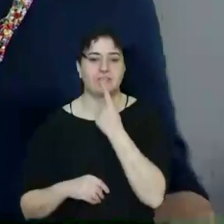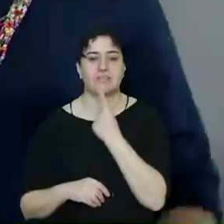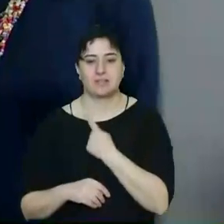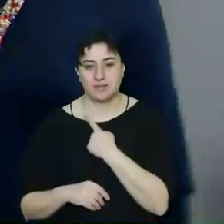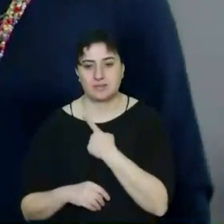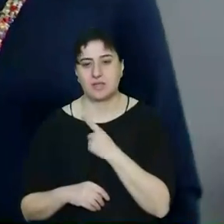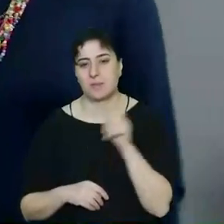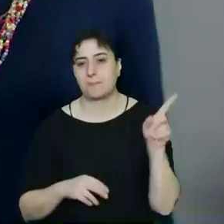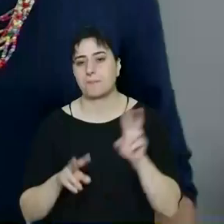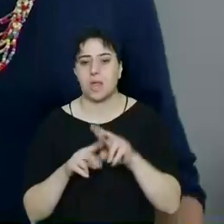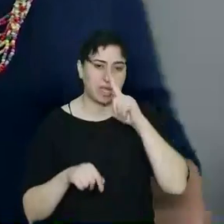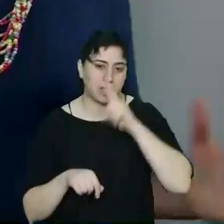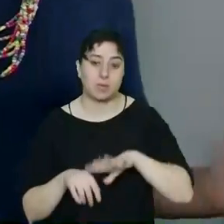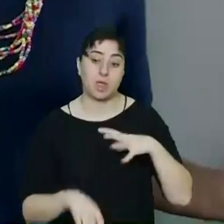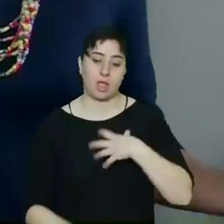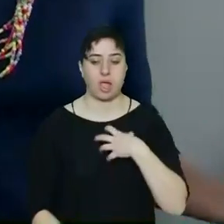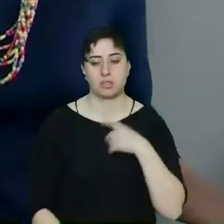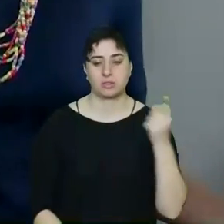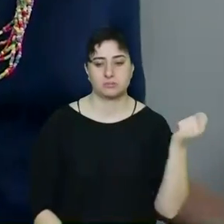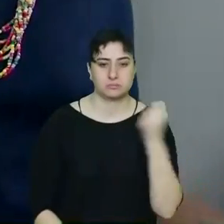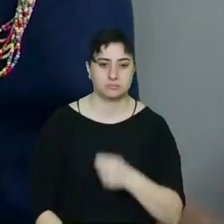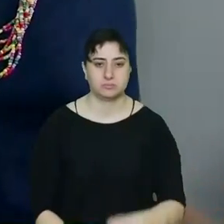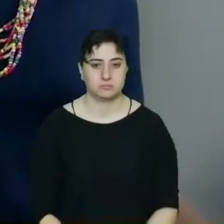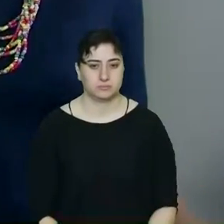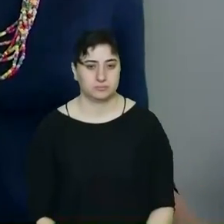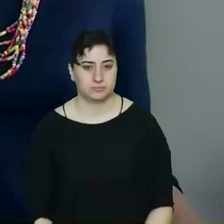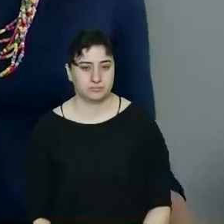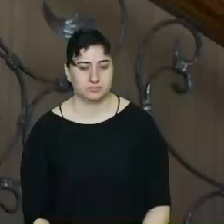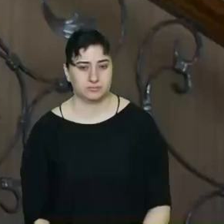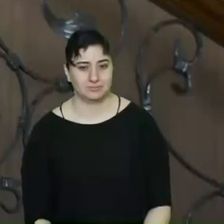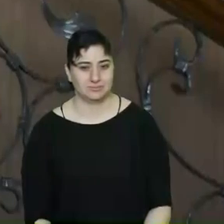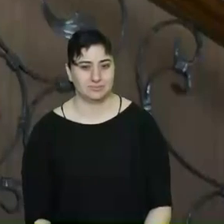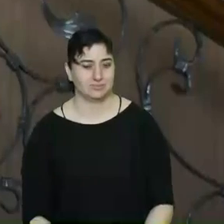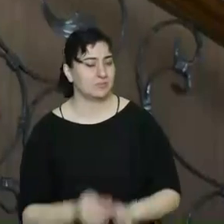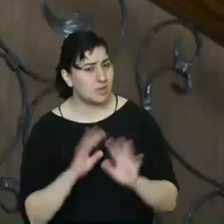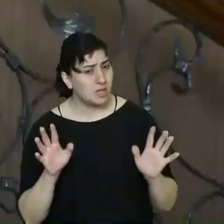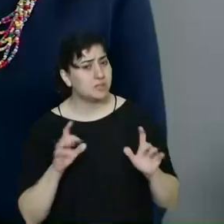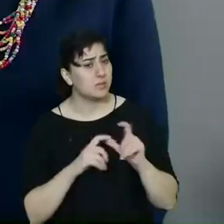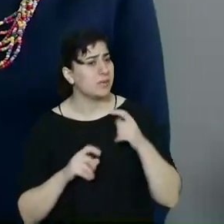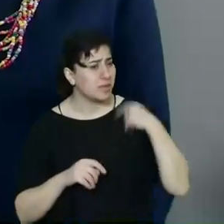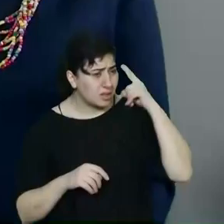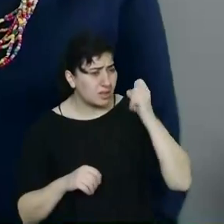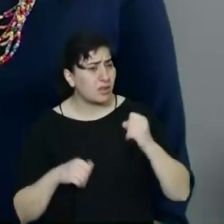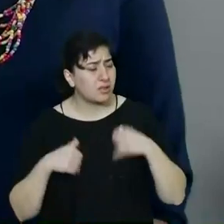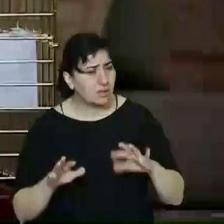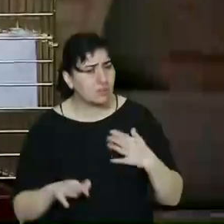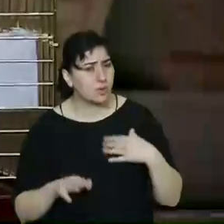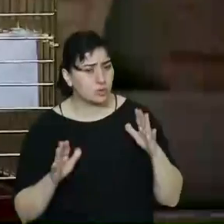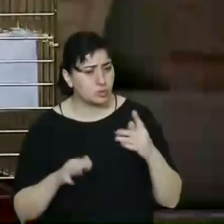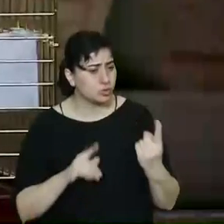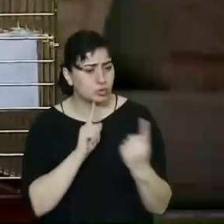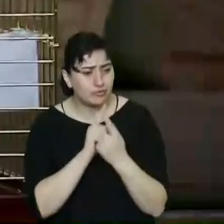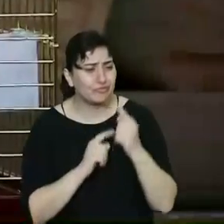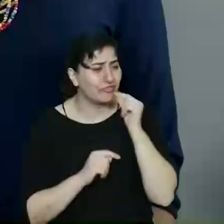dedi. Ama Meryem inatla kendisine söylediğini söylüyor. Yani. Ya Serpil Hanım ya, ben inat falan etmiyorum. Ya kuş bana